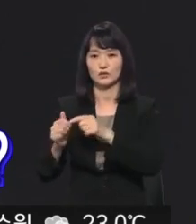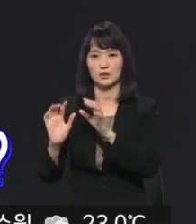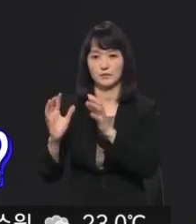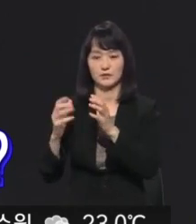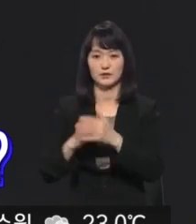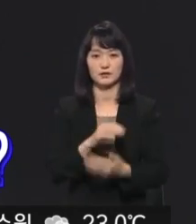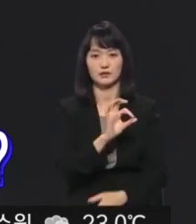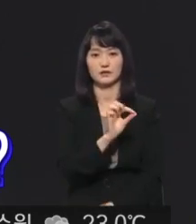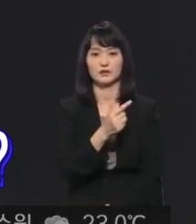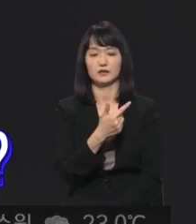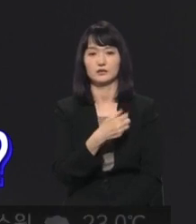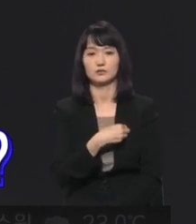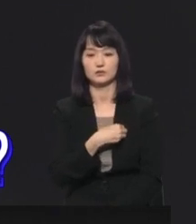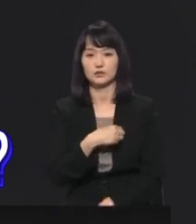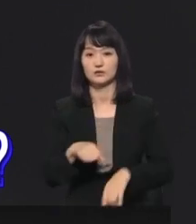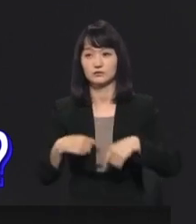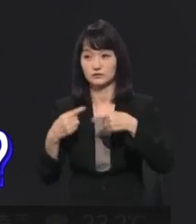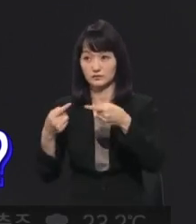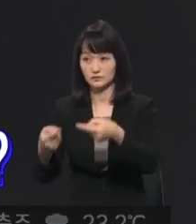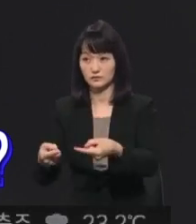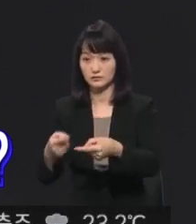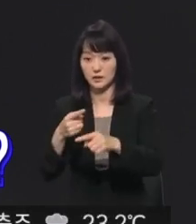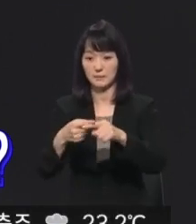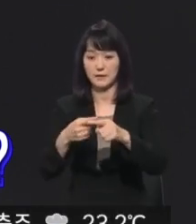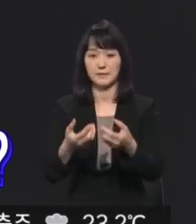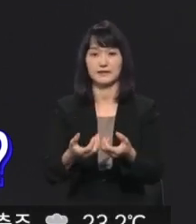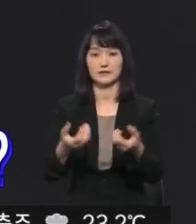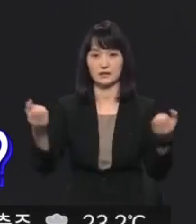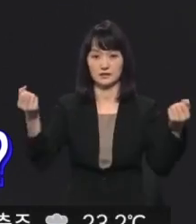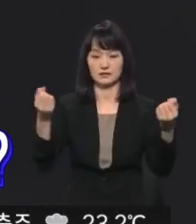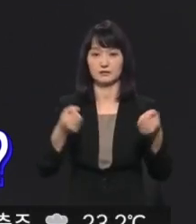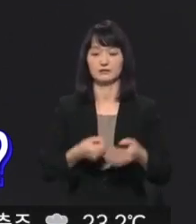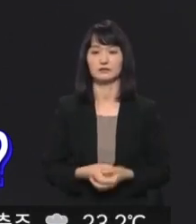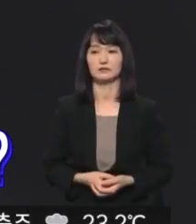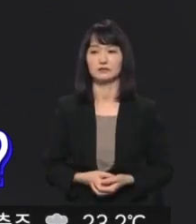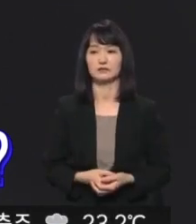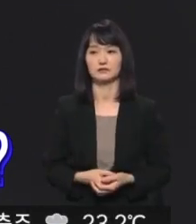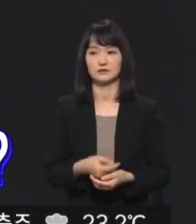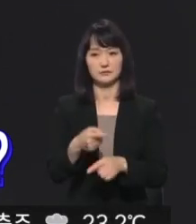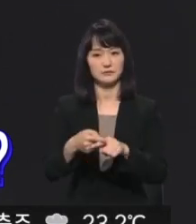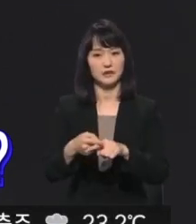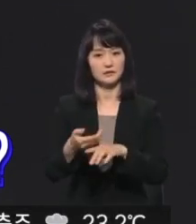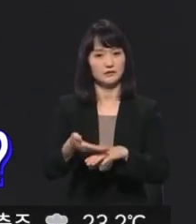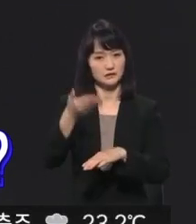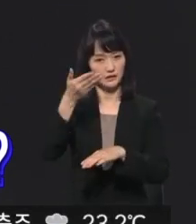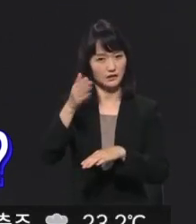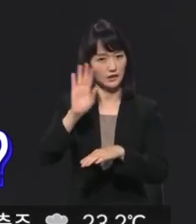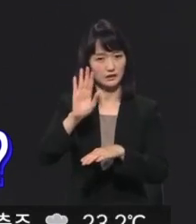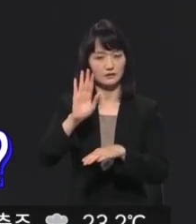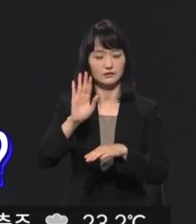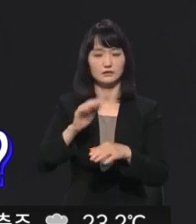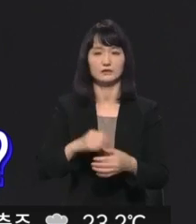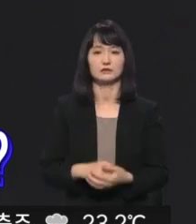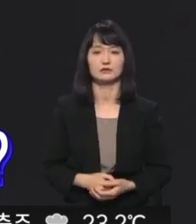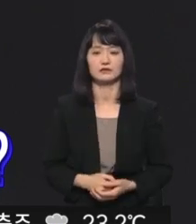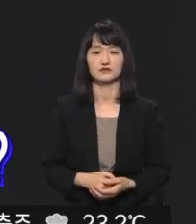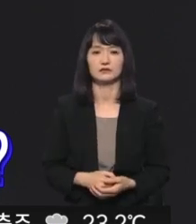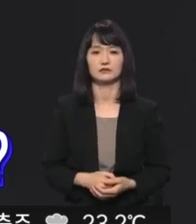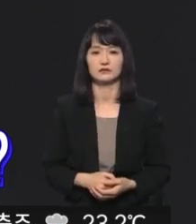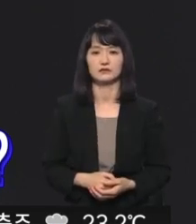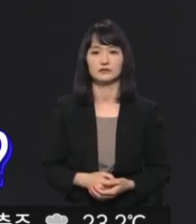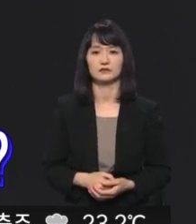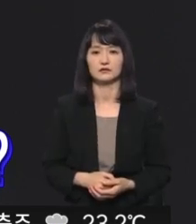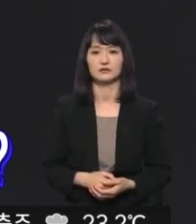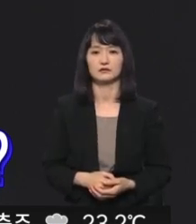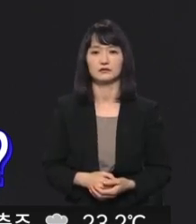안철수가 엄마를 현장이 있었으니까 반반씩 갈렸다 고치면 사진의 과반이 아닐 수도 있다는 거 예 우리가 지금 이제 명